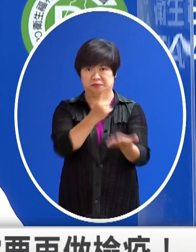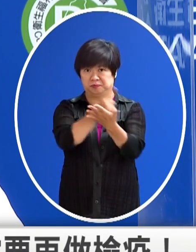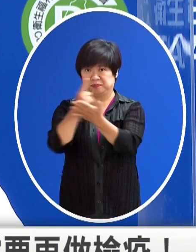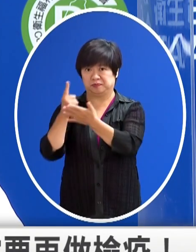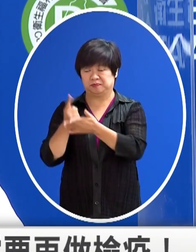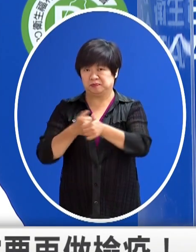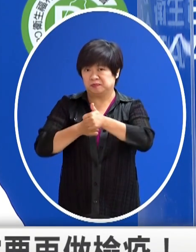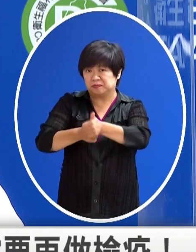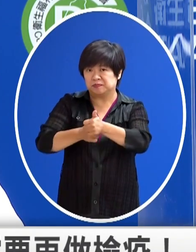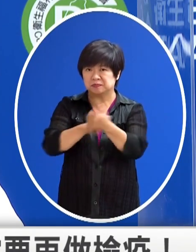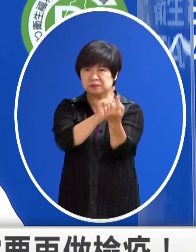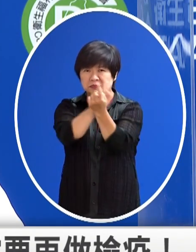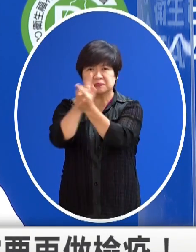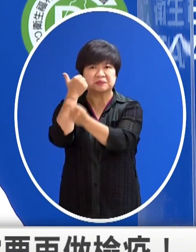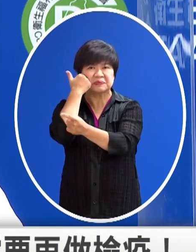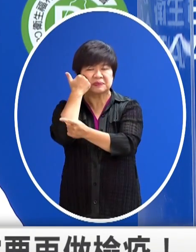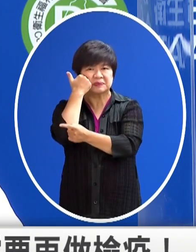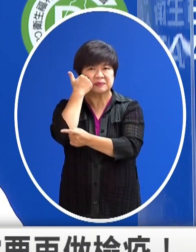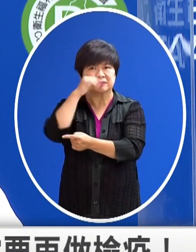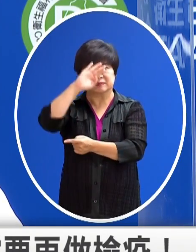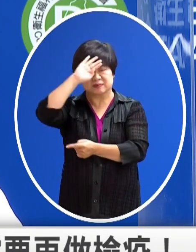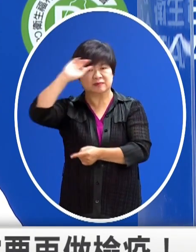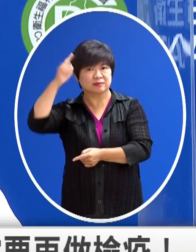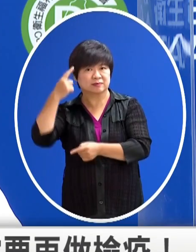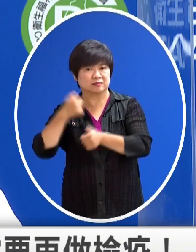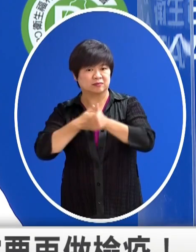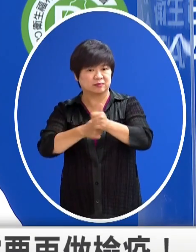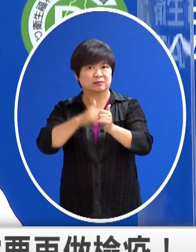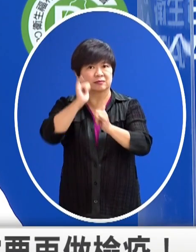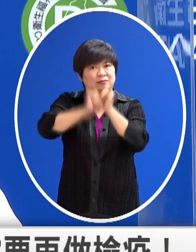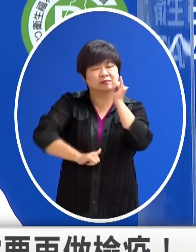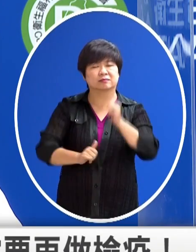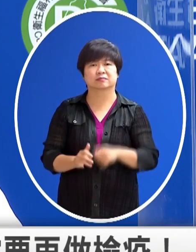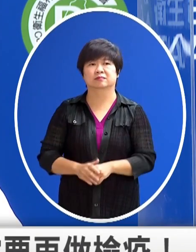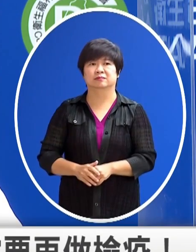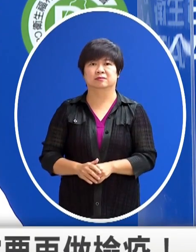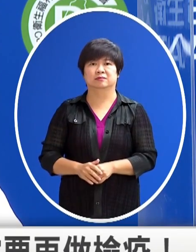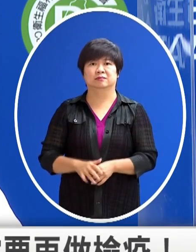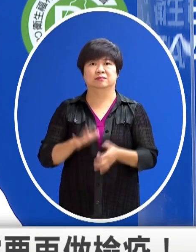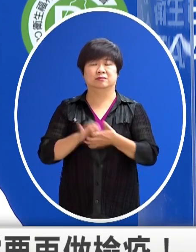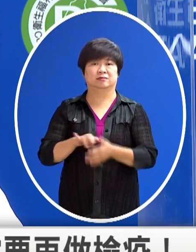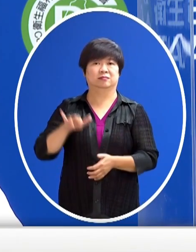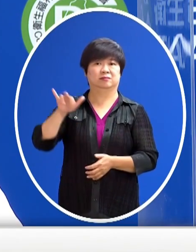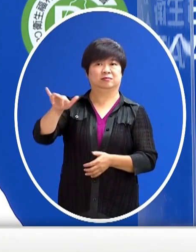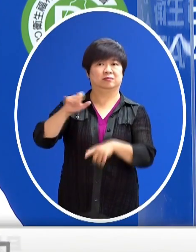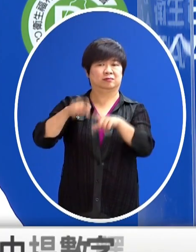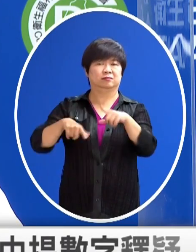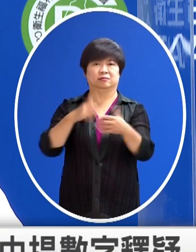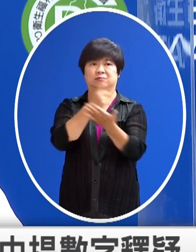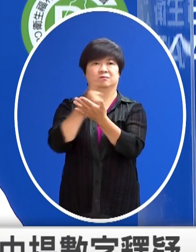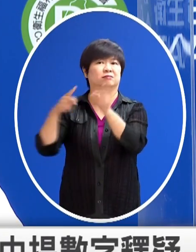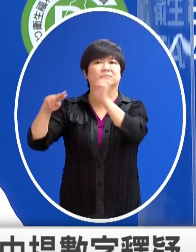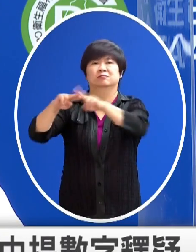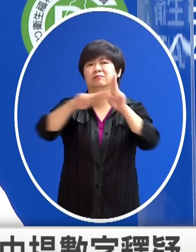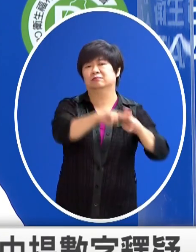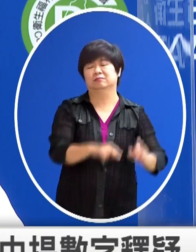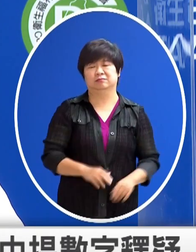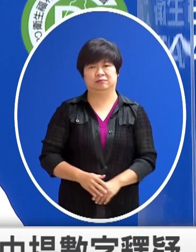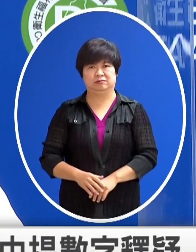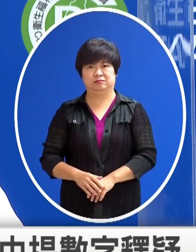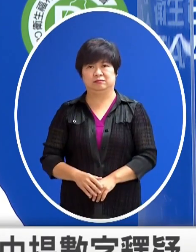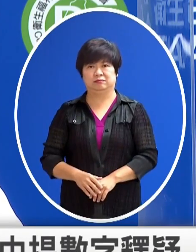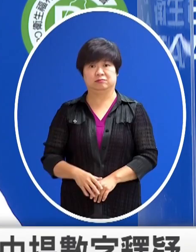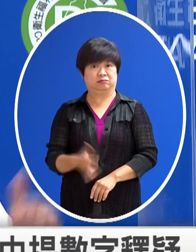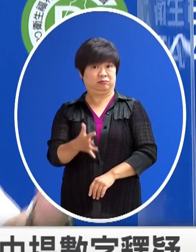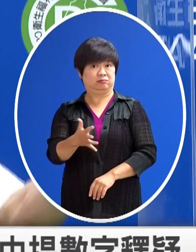调。如果这12000多个都做疫调，那我们几乎在航空公司几乎都要关的